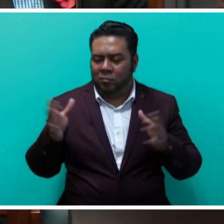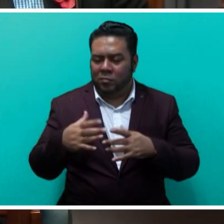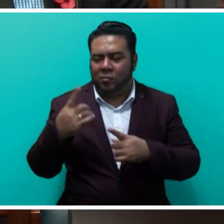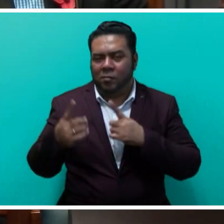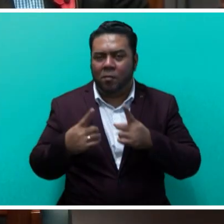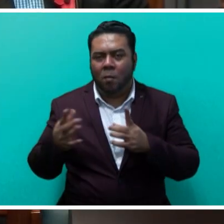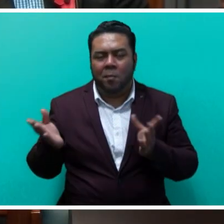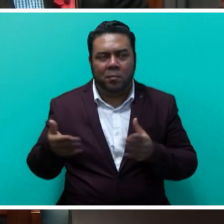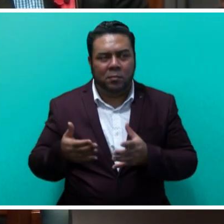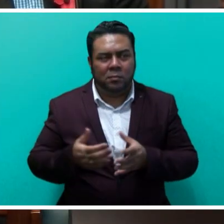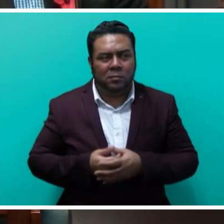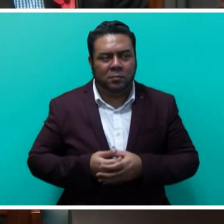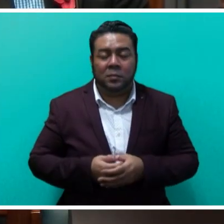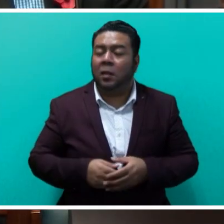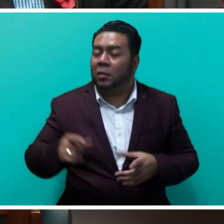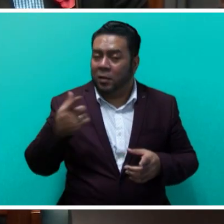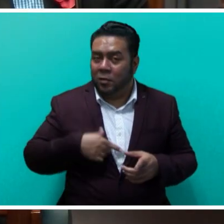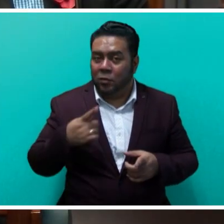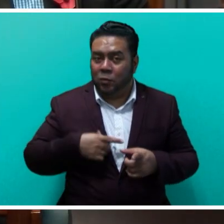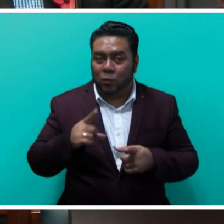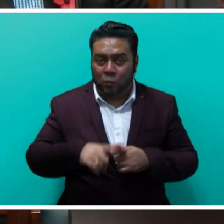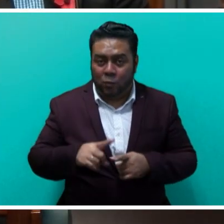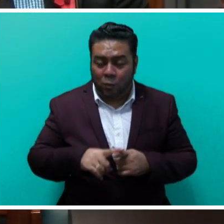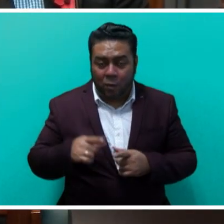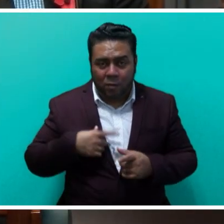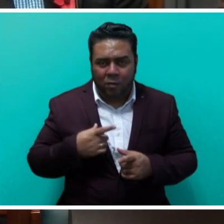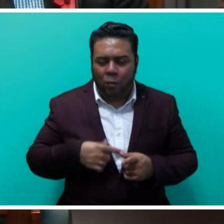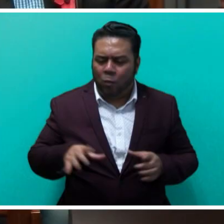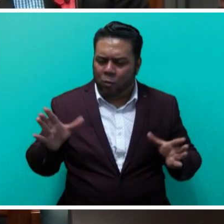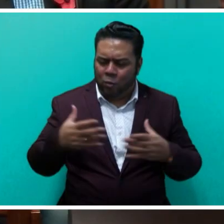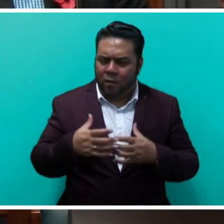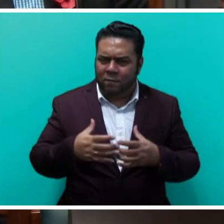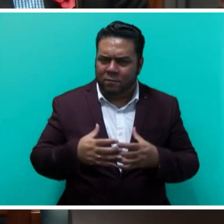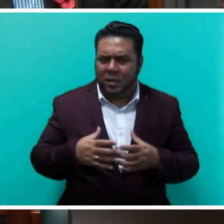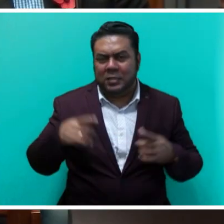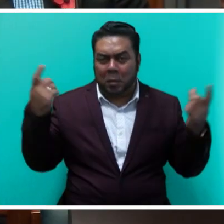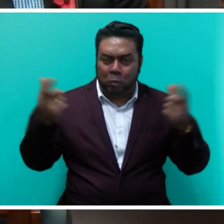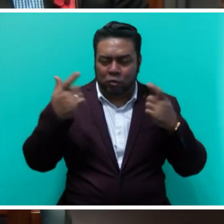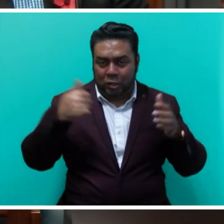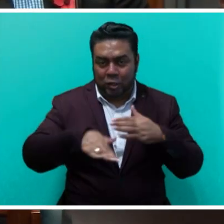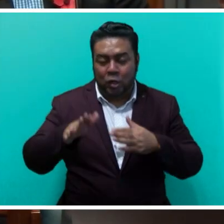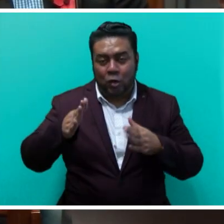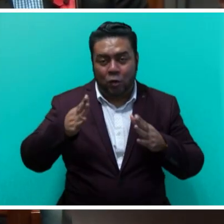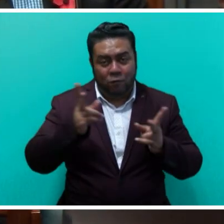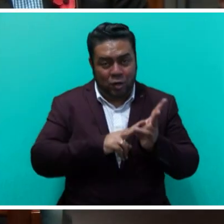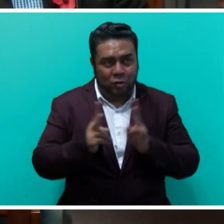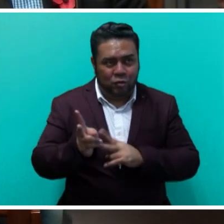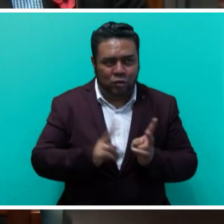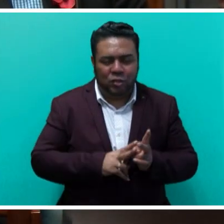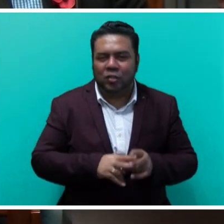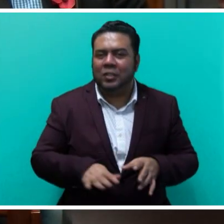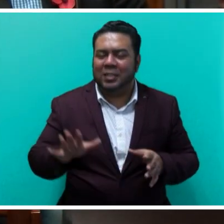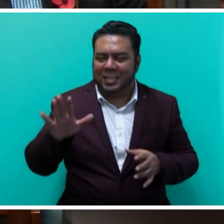tikina ka vaka kina na vei songo e ndau vaka e dhuri e na loma ni nonda vei koro lelevu